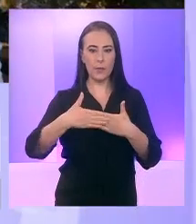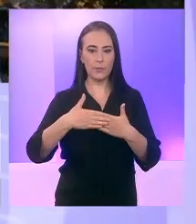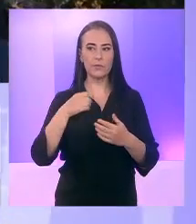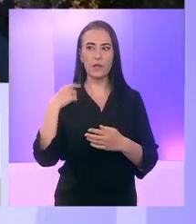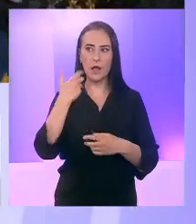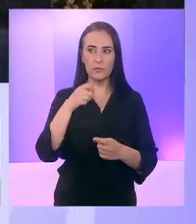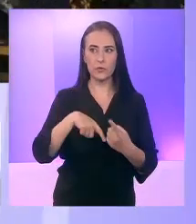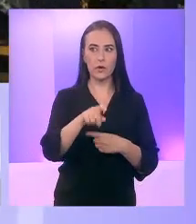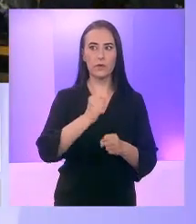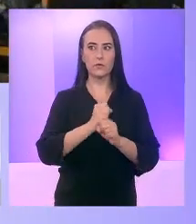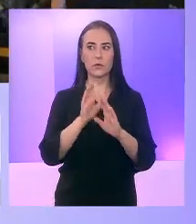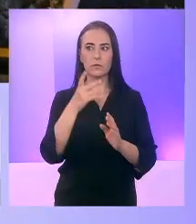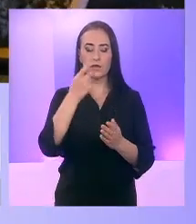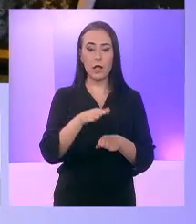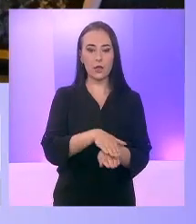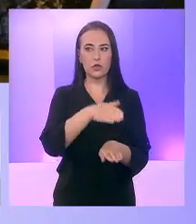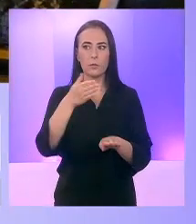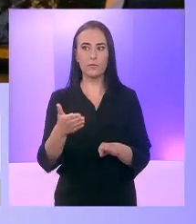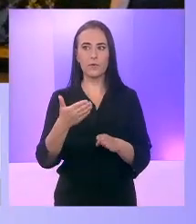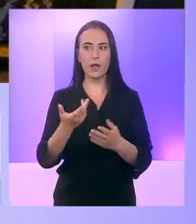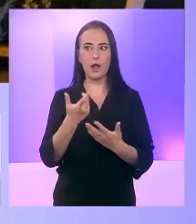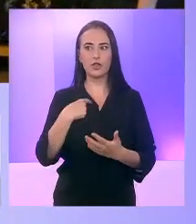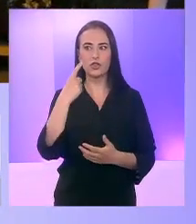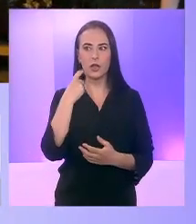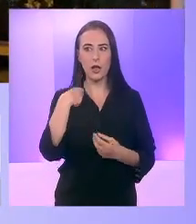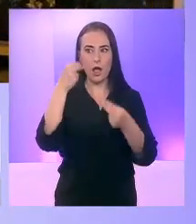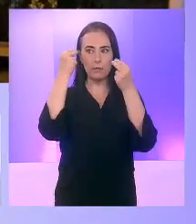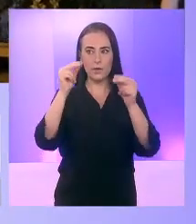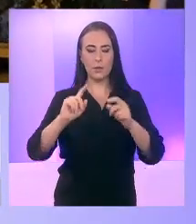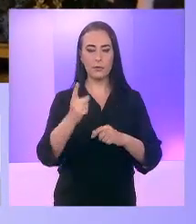acesta a fost cel care a făcut șocanta descoperire, dar și cel care a anunțat primul polițiștii.